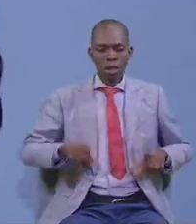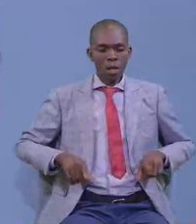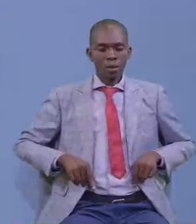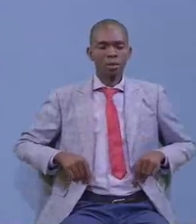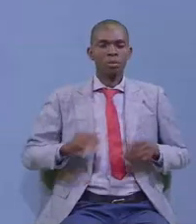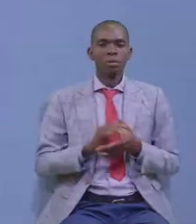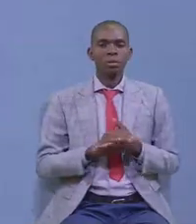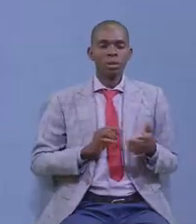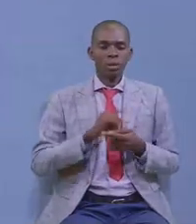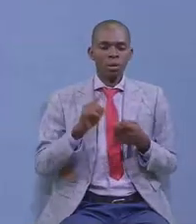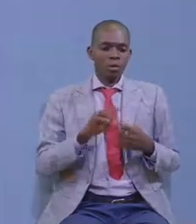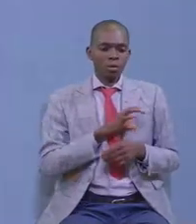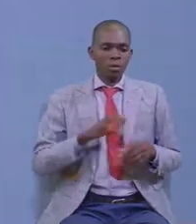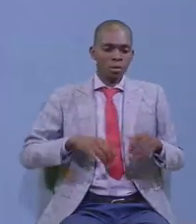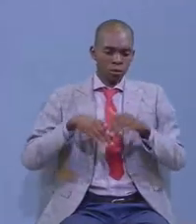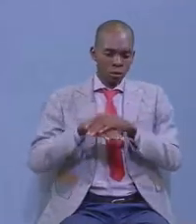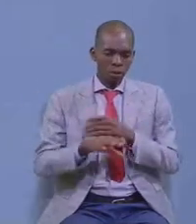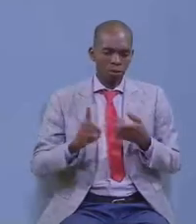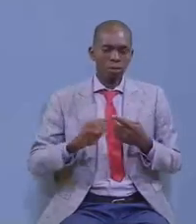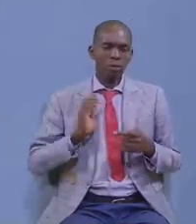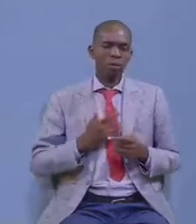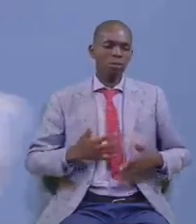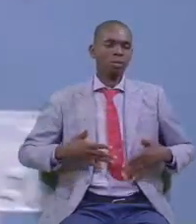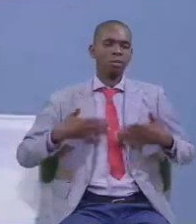Quand Christ vient dans nos vies,